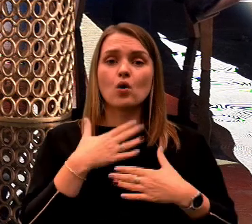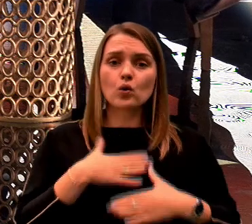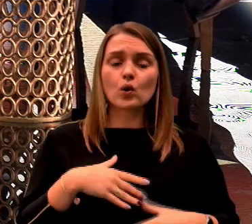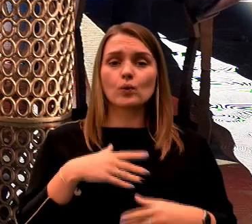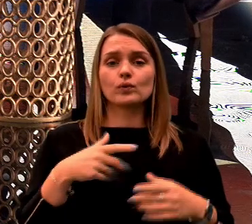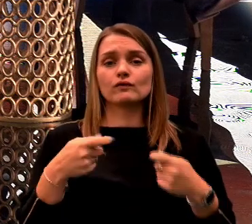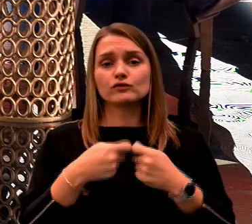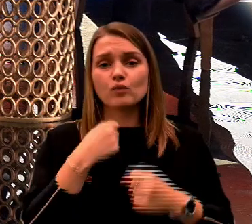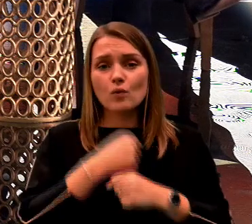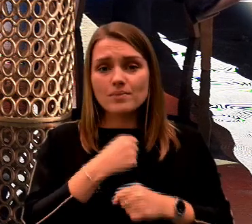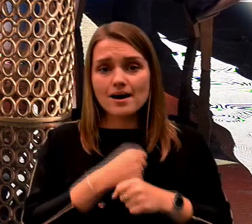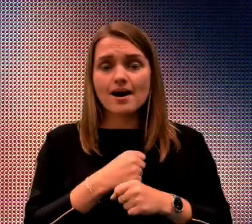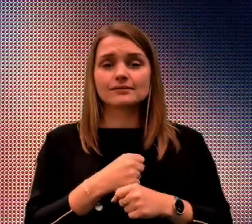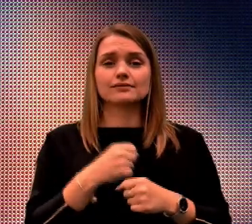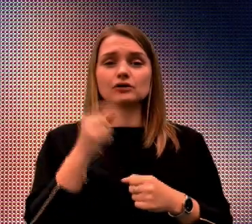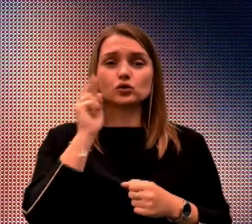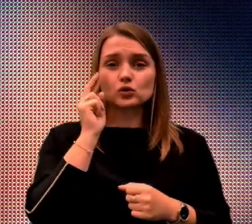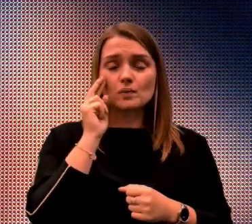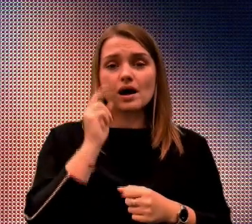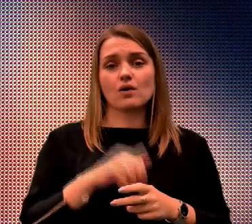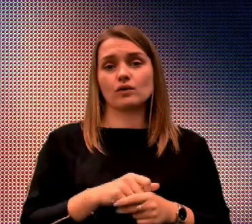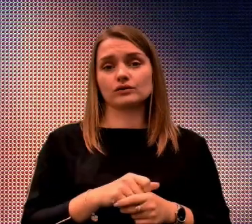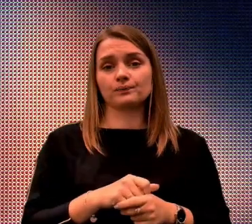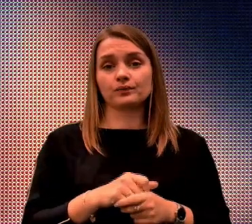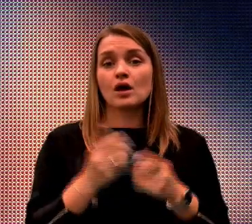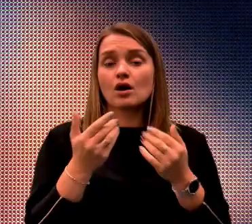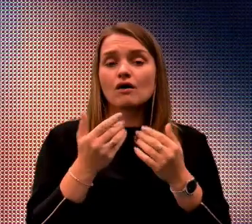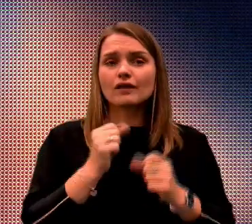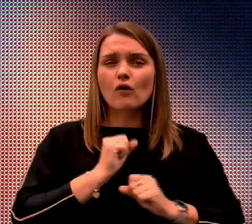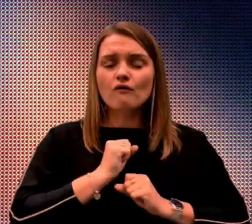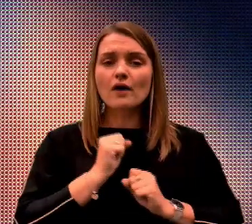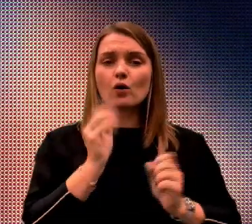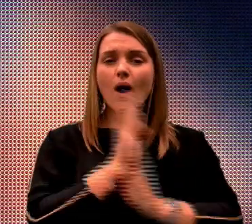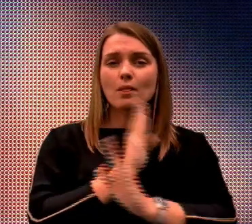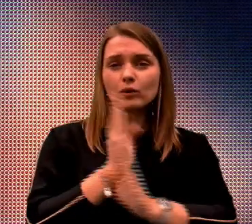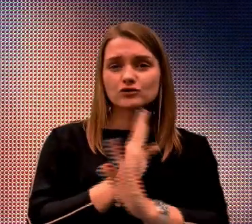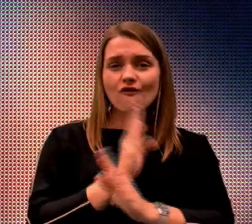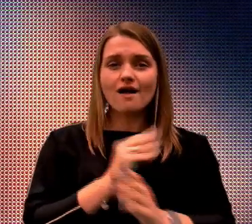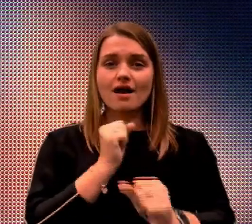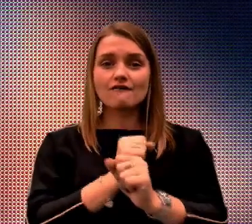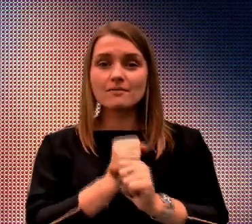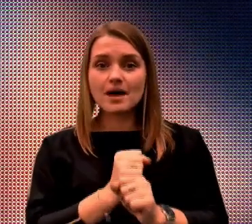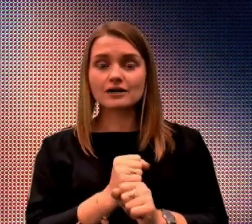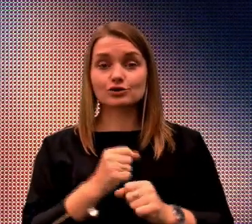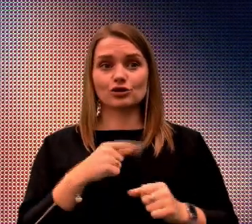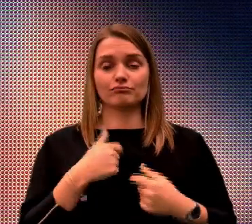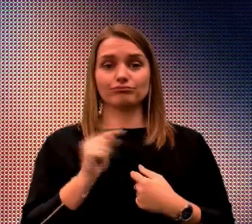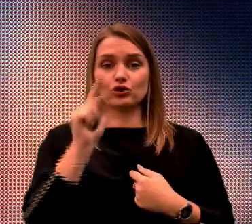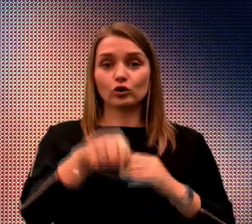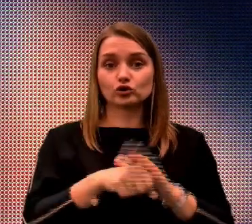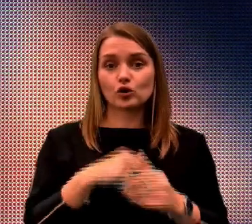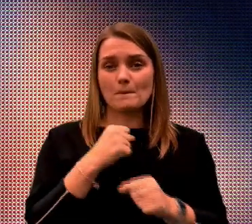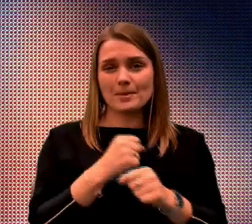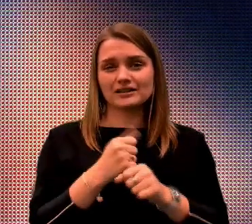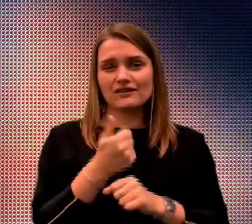odpowiedzialność, wzajemne zrozumienie, fajną atmosferę, dobrą atmosferę w pracy, bo w końcu do tej pracy przychodzi się na wiele godzin,